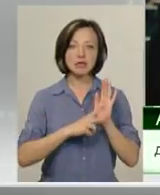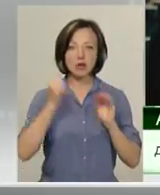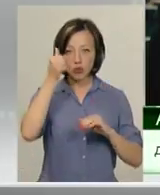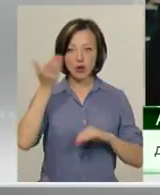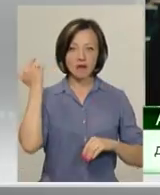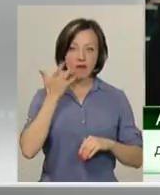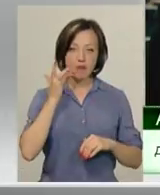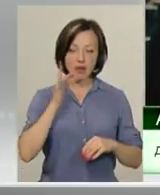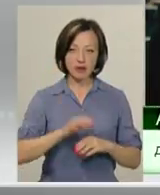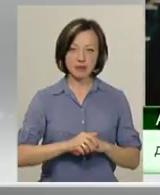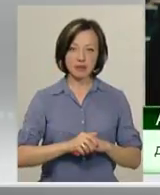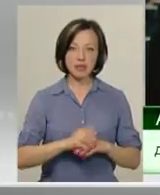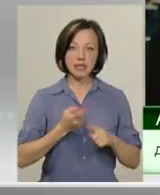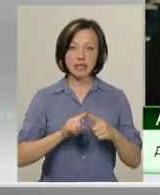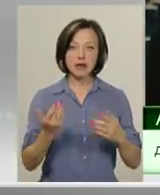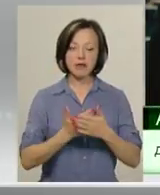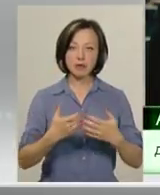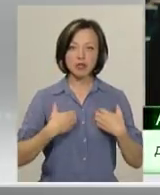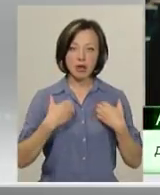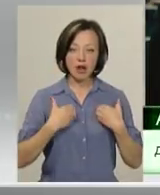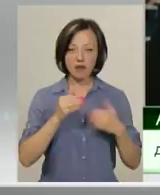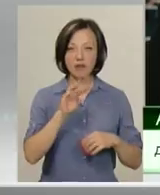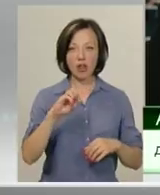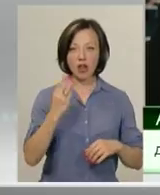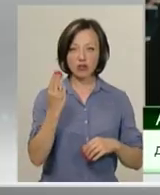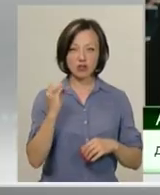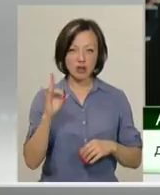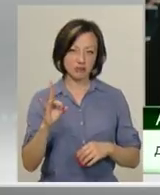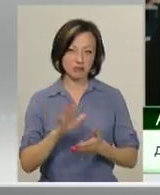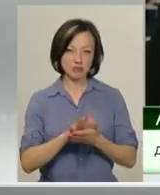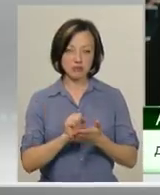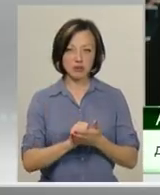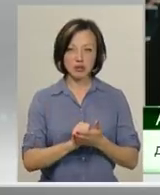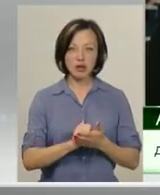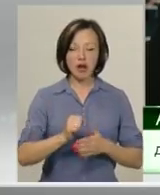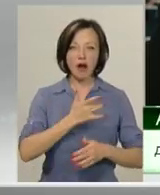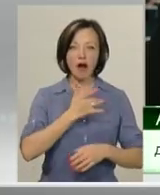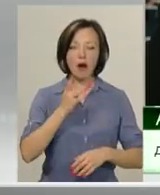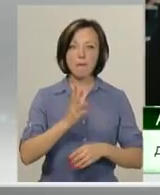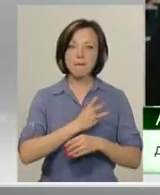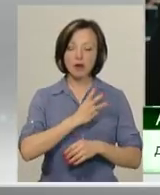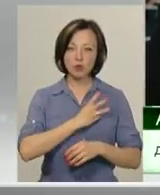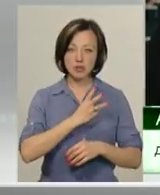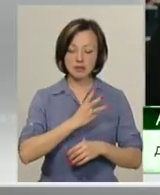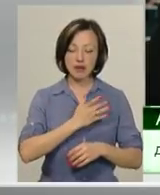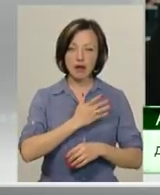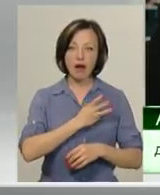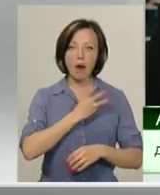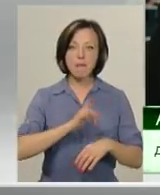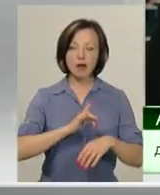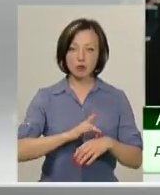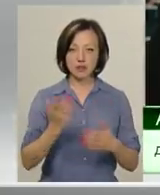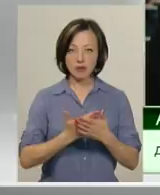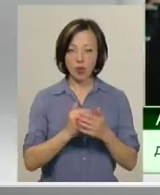в Америці. Це фільми жахів, слешери, різні такі аматорські фільми. Потім окремо в нас